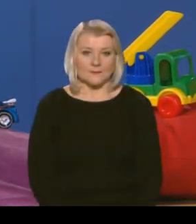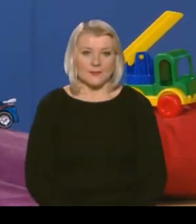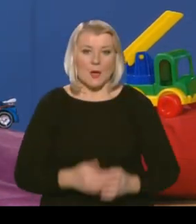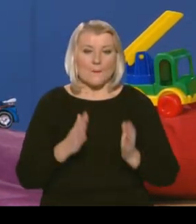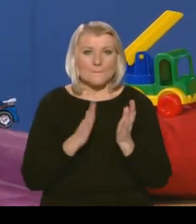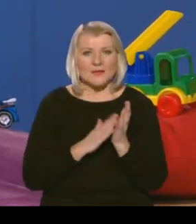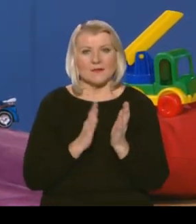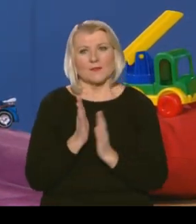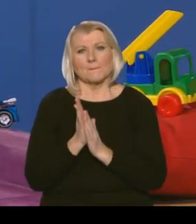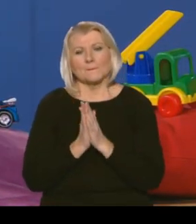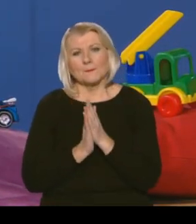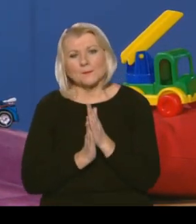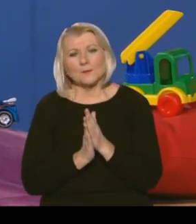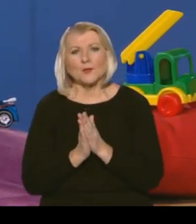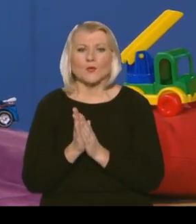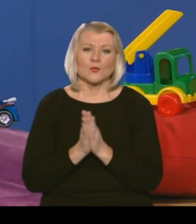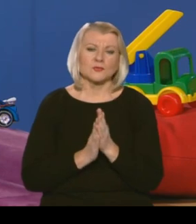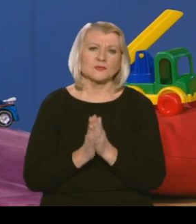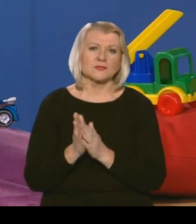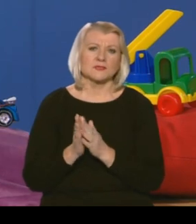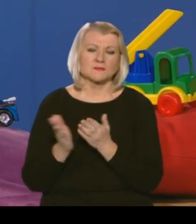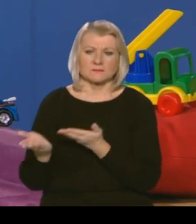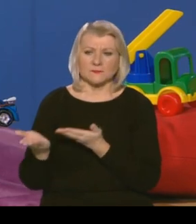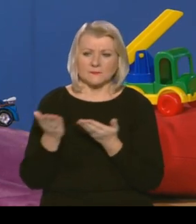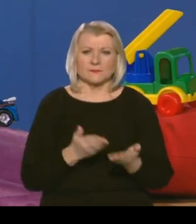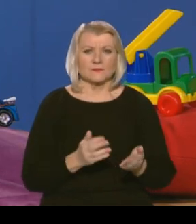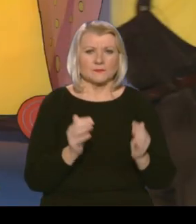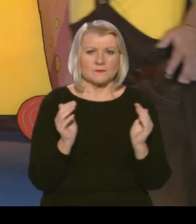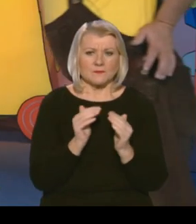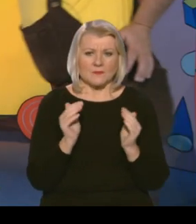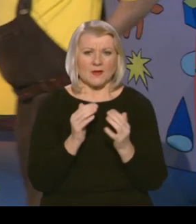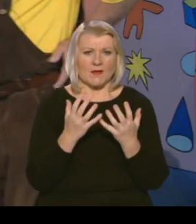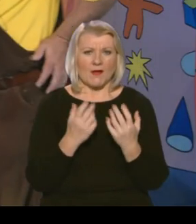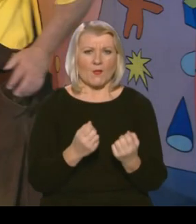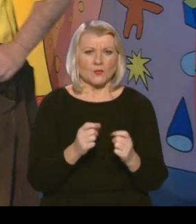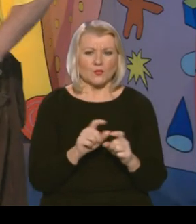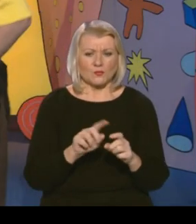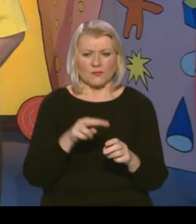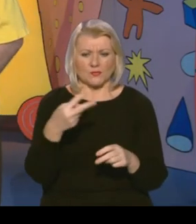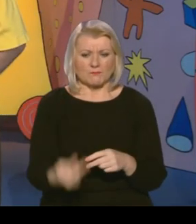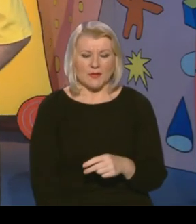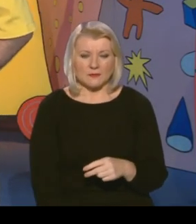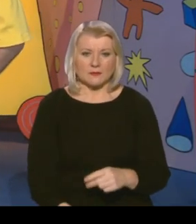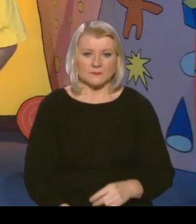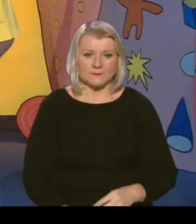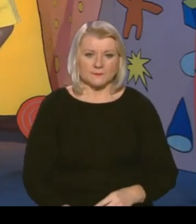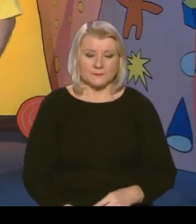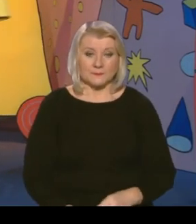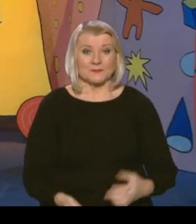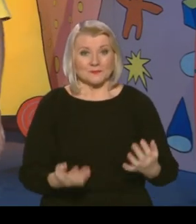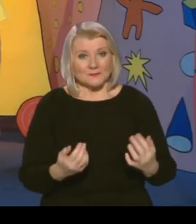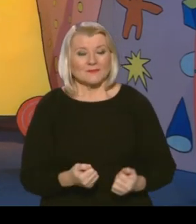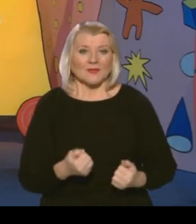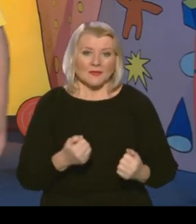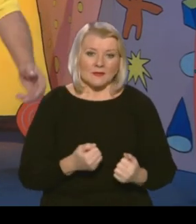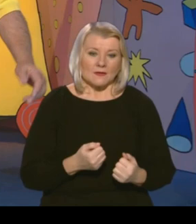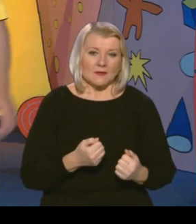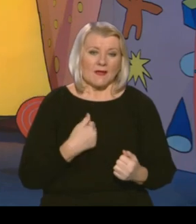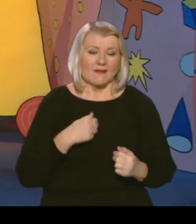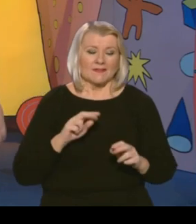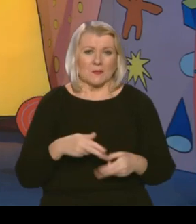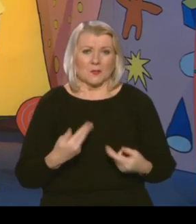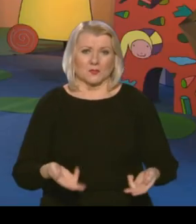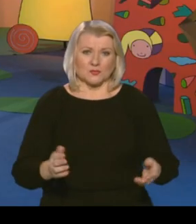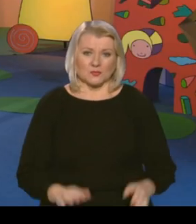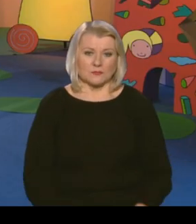Michale, prosím tě, podáš mi to malé auto, co mi spadlo na zem? No, Františku, ale já nemůžu.